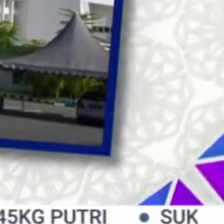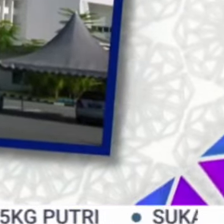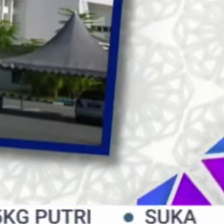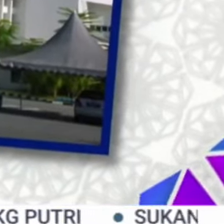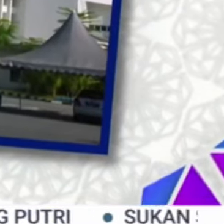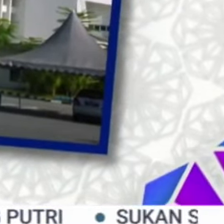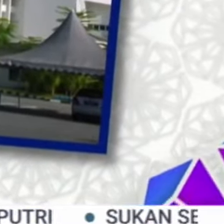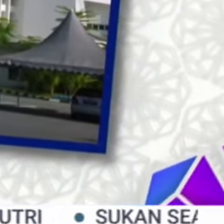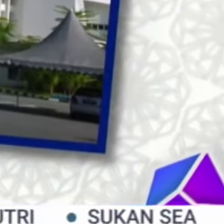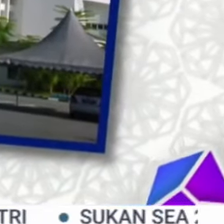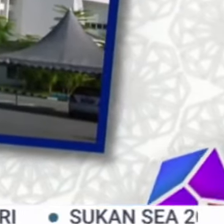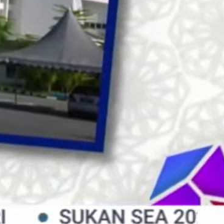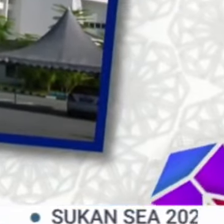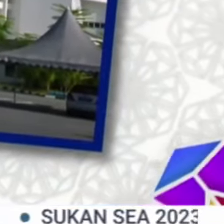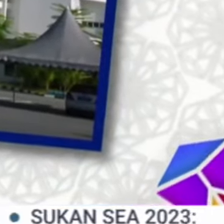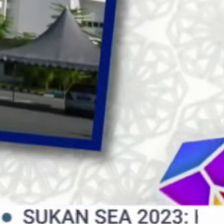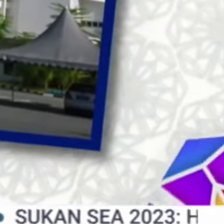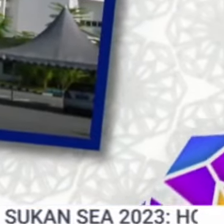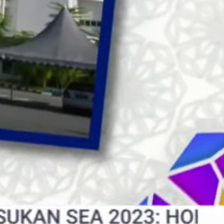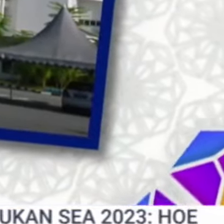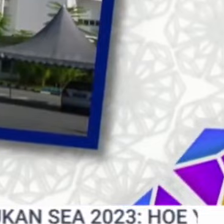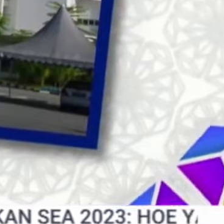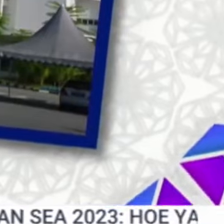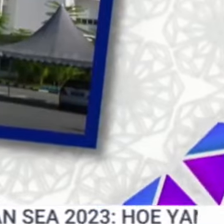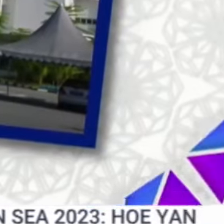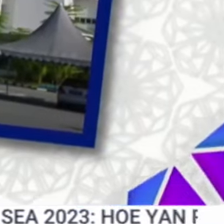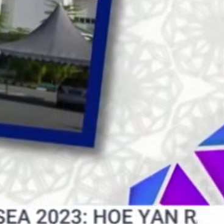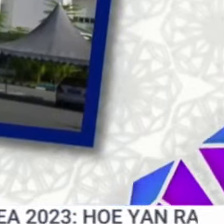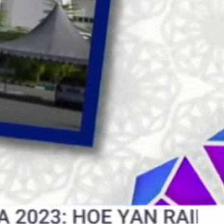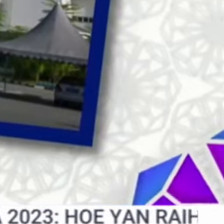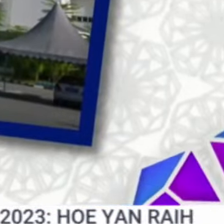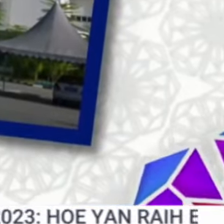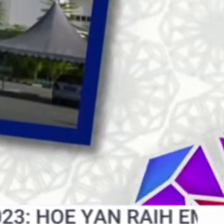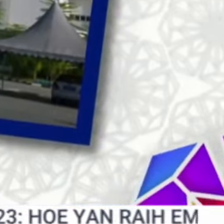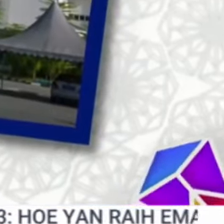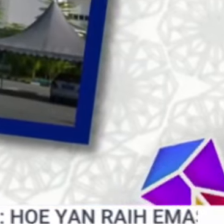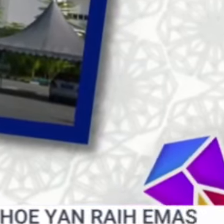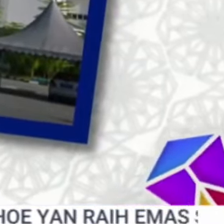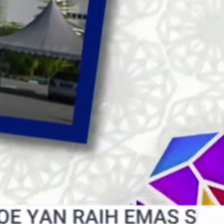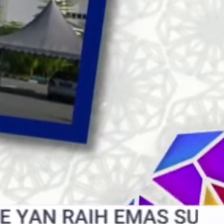Abidin, Kuala Terengganu, mulai jam 7 petang hingga 10.30 malam.